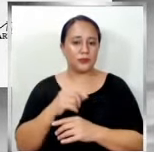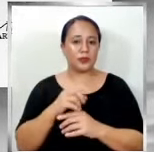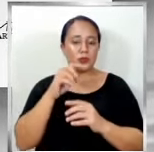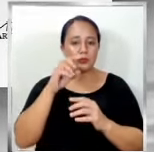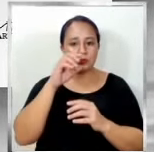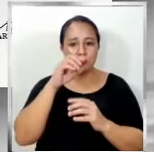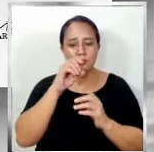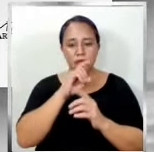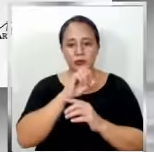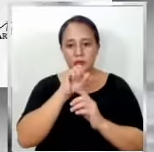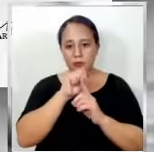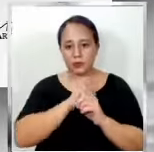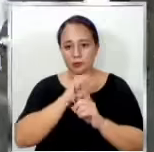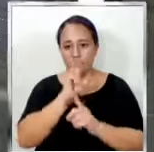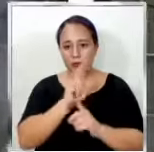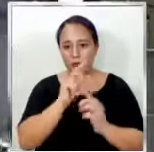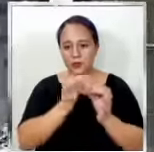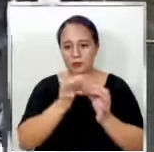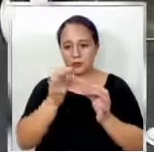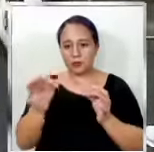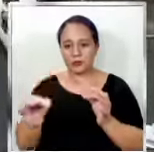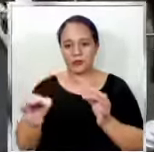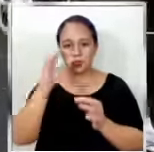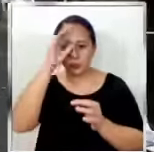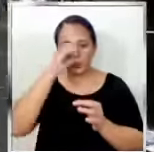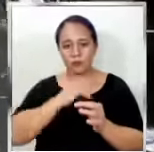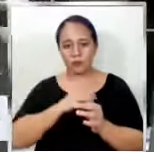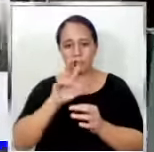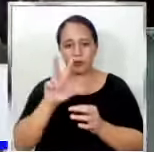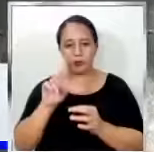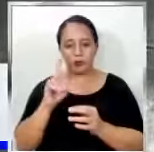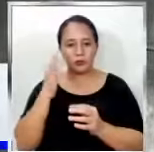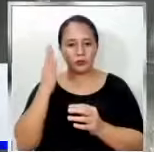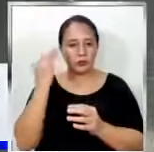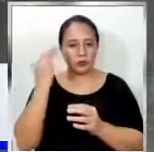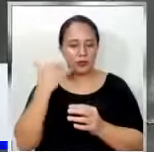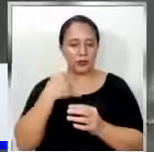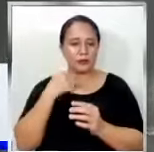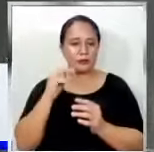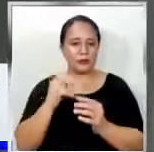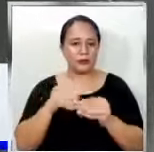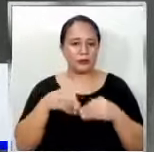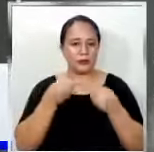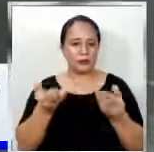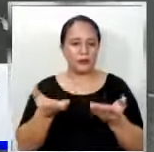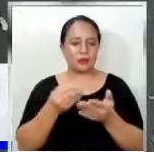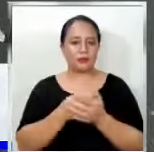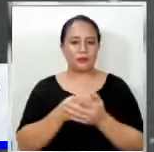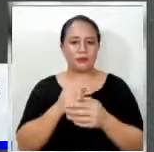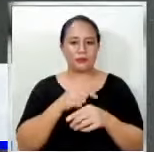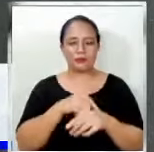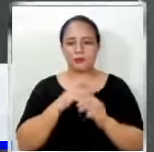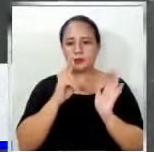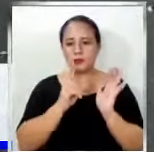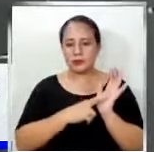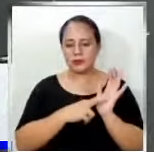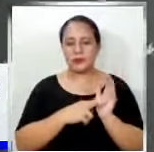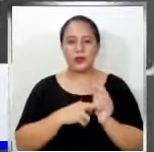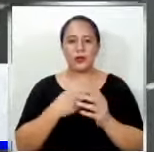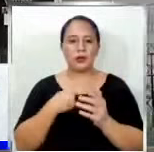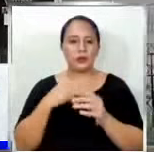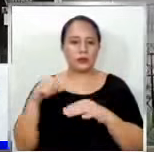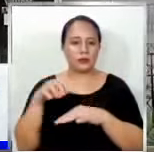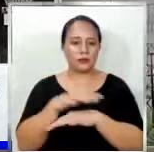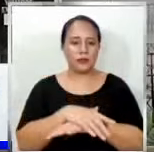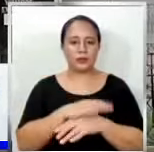ipapa-extend ito hanggang October 31. Kailangan daw itong gawin para mabigyan ng panahon na makapagparehistro ang mga naapektuhan ng